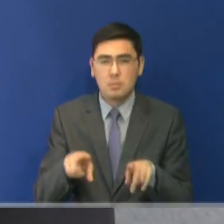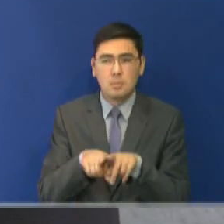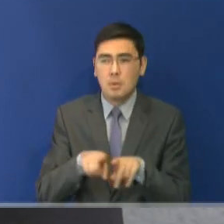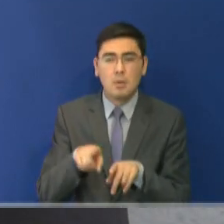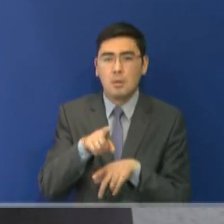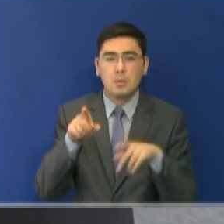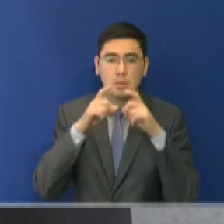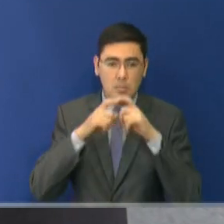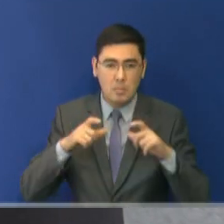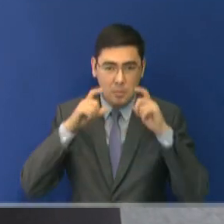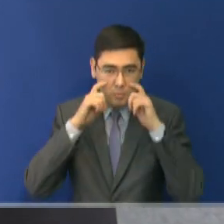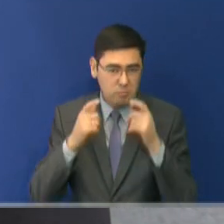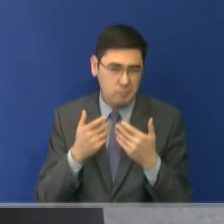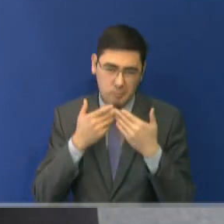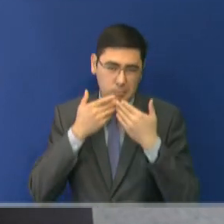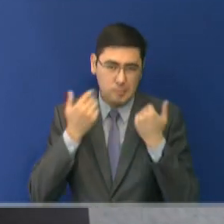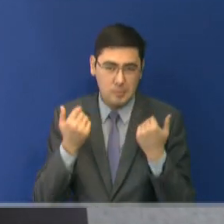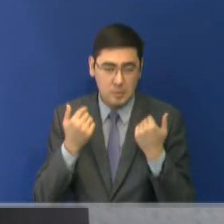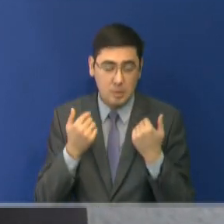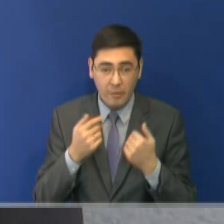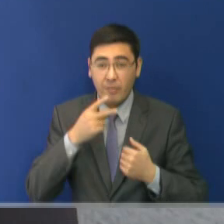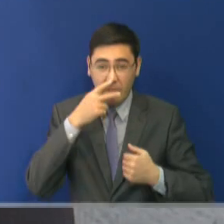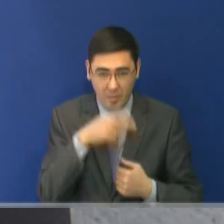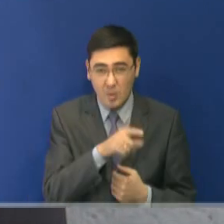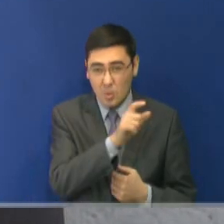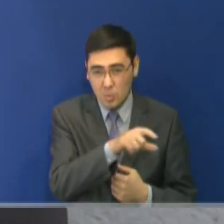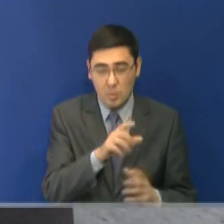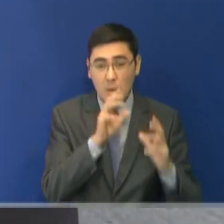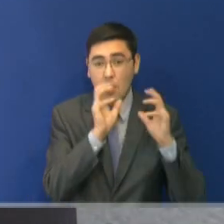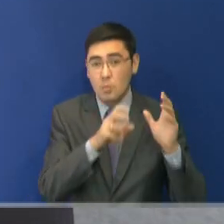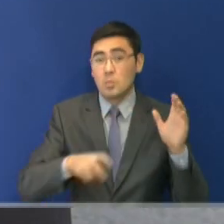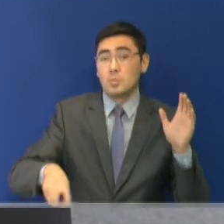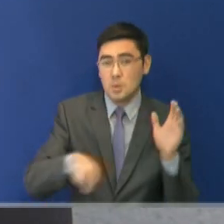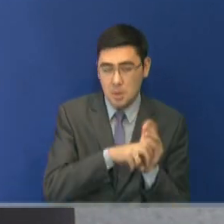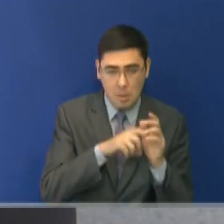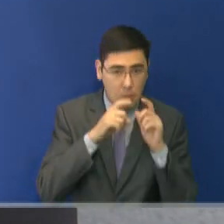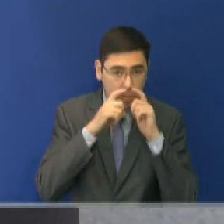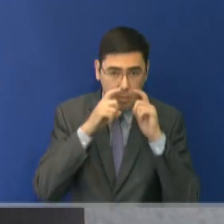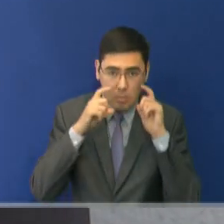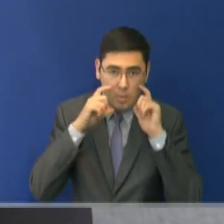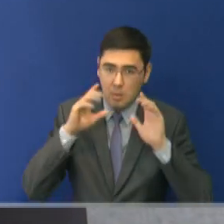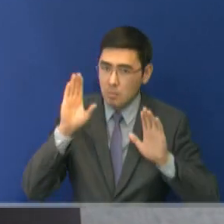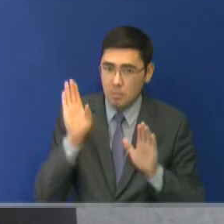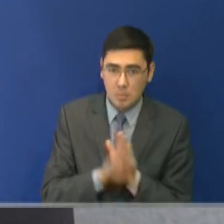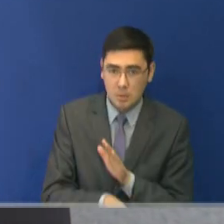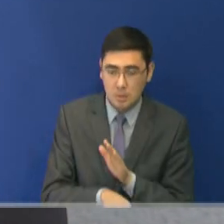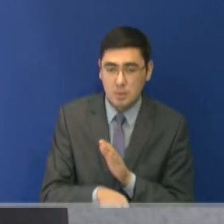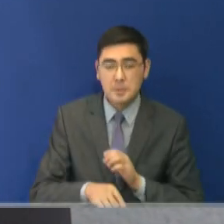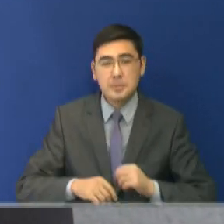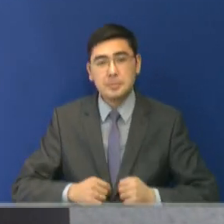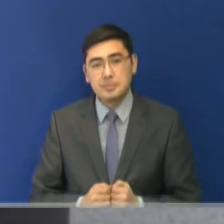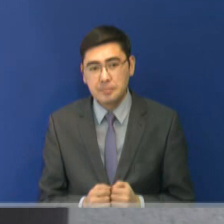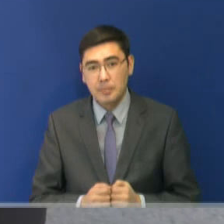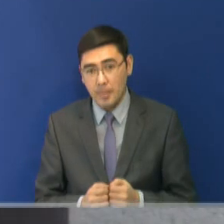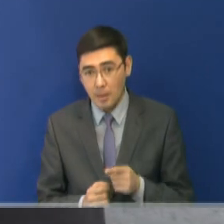не соблюдает санитарные требования. Вы видели людей, сидящих в общественных местах без масок. Те, кто не соблюдает, установленные